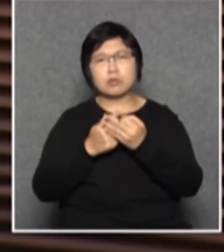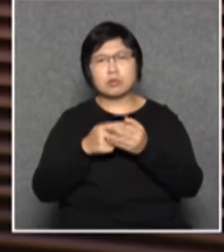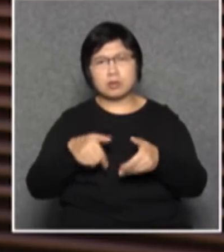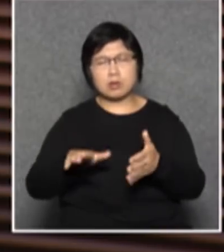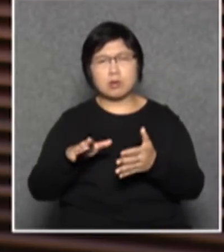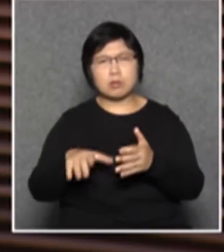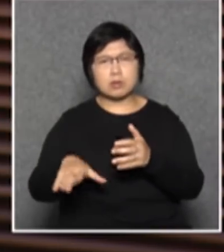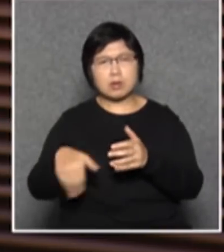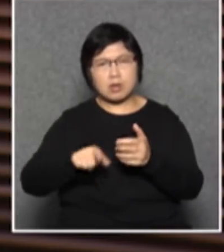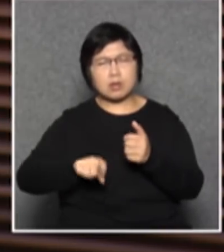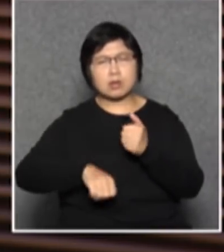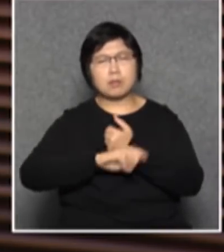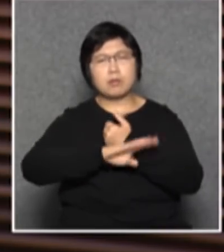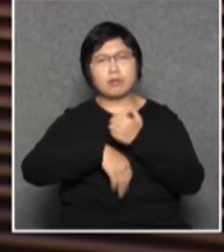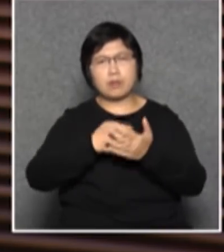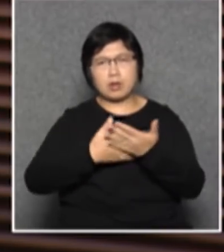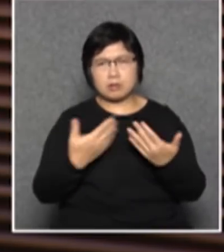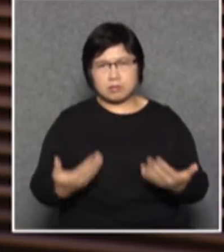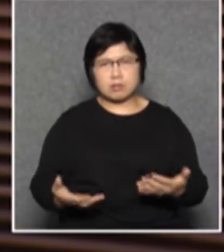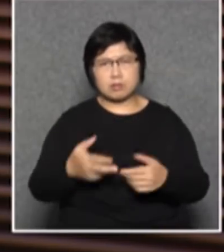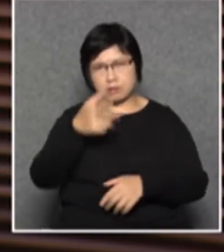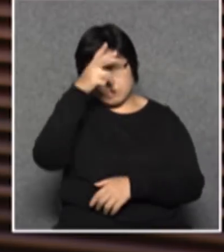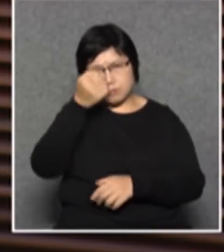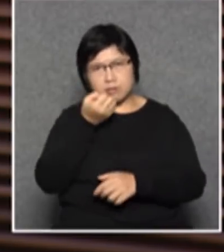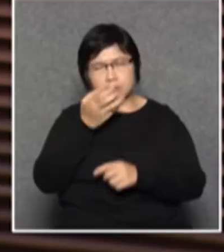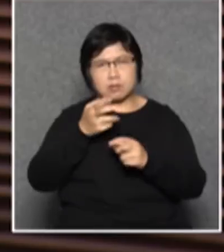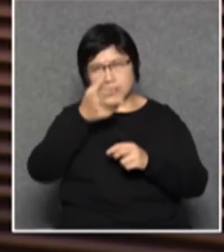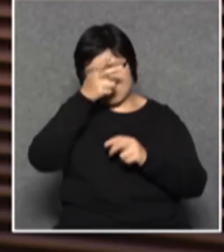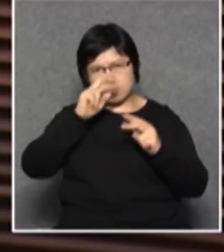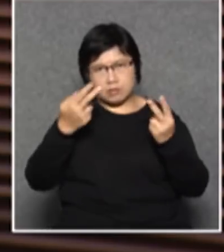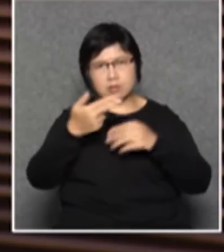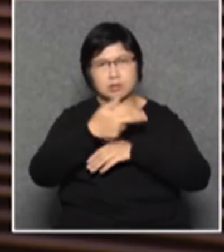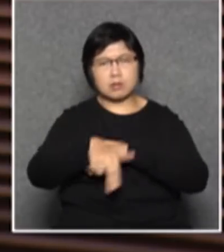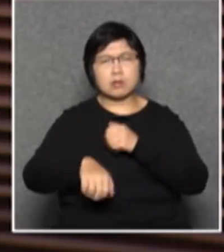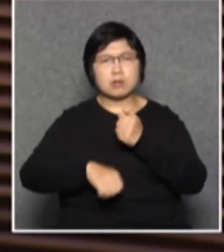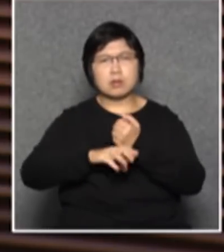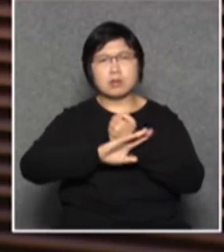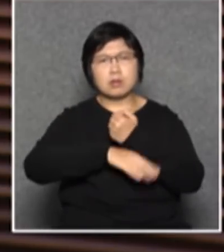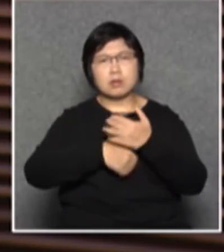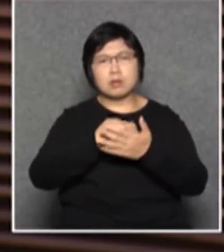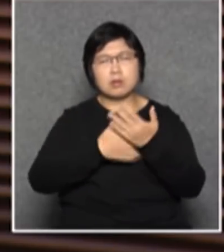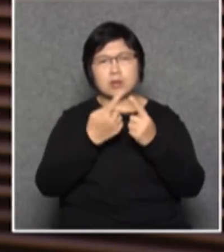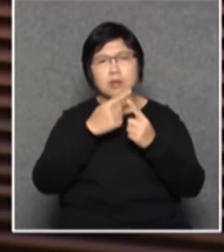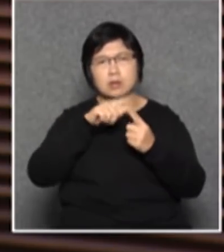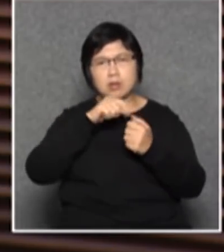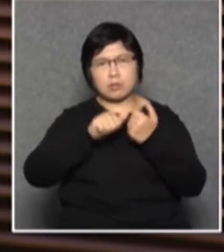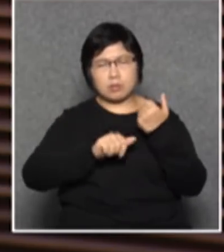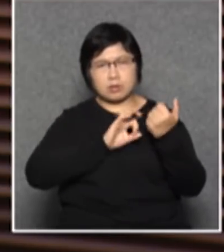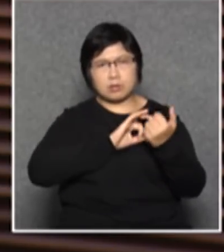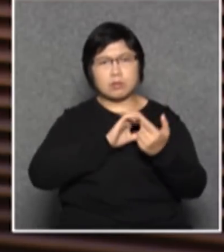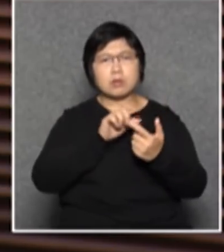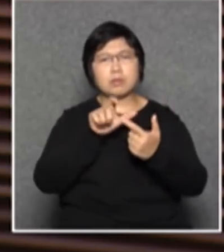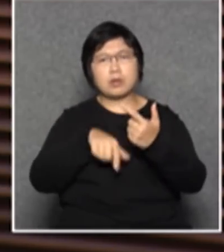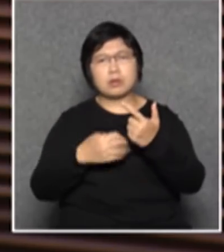法。今次政府提出政改方案，完全以基本法和人大常委831決定為基